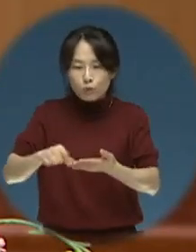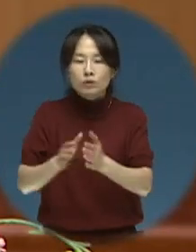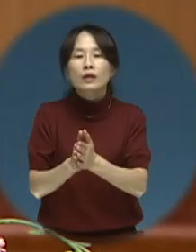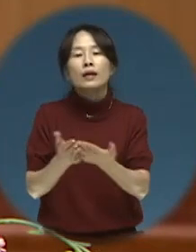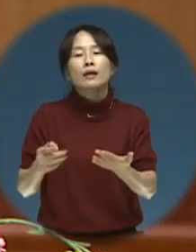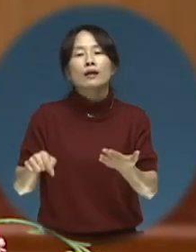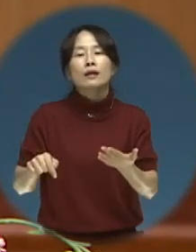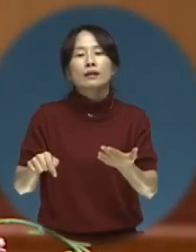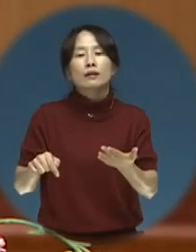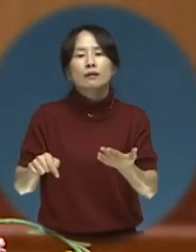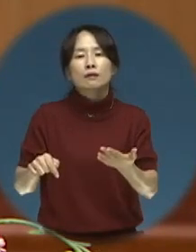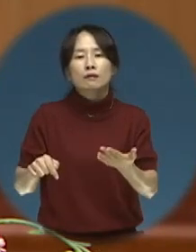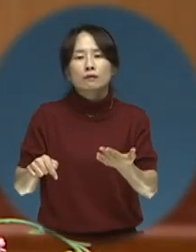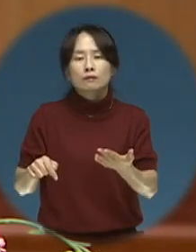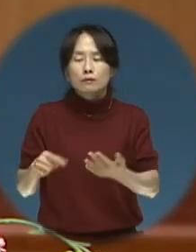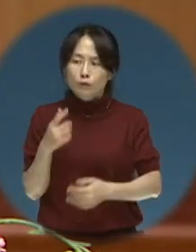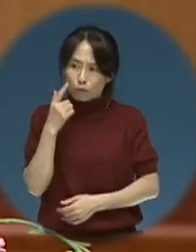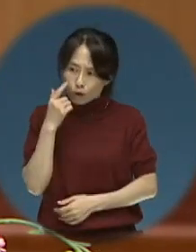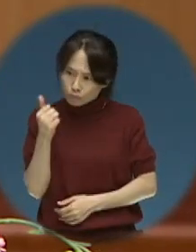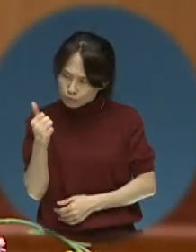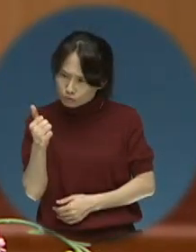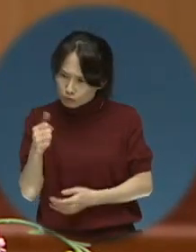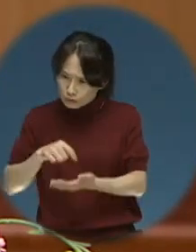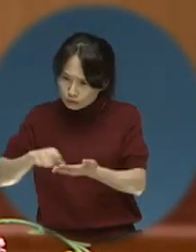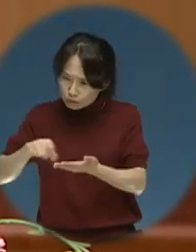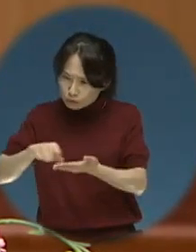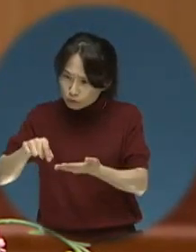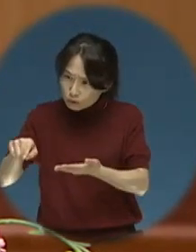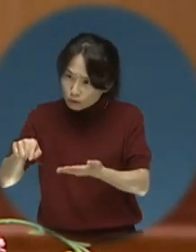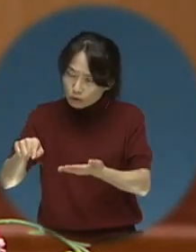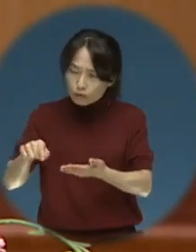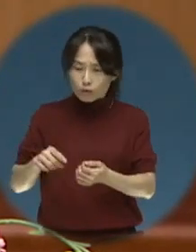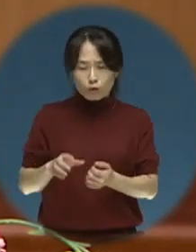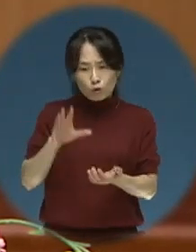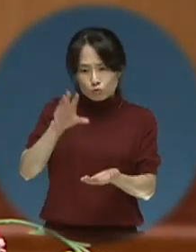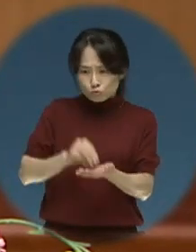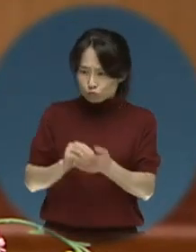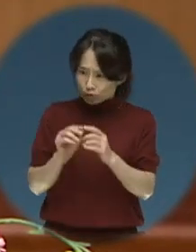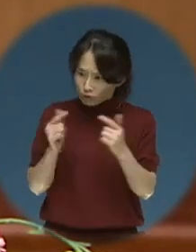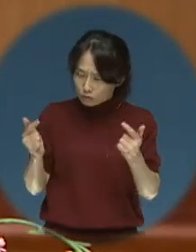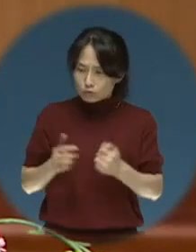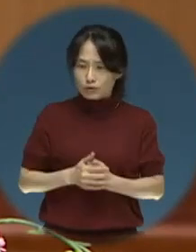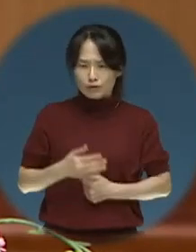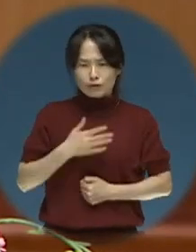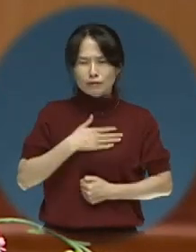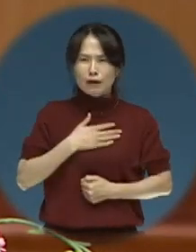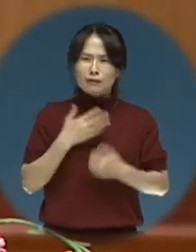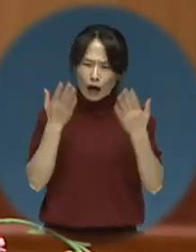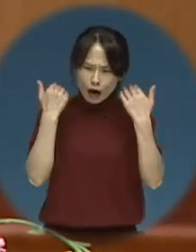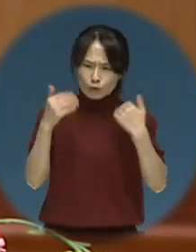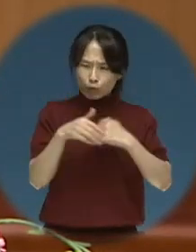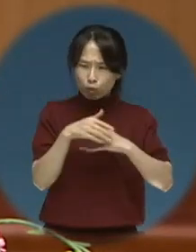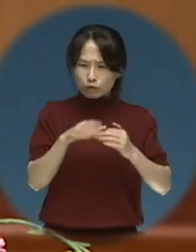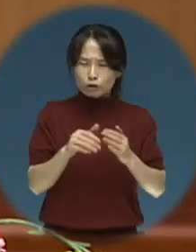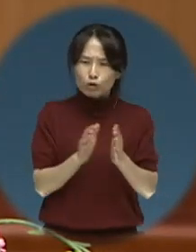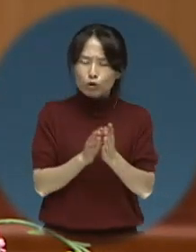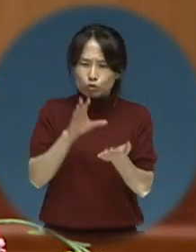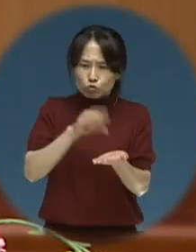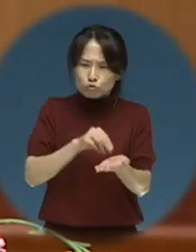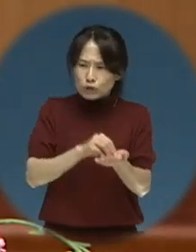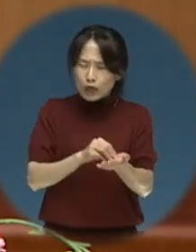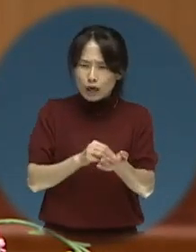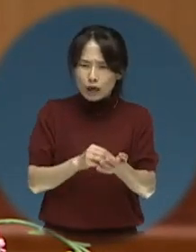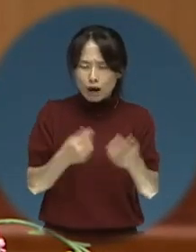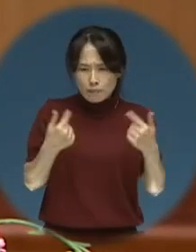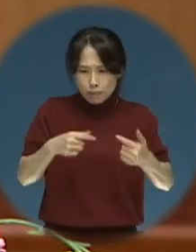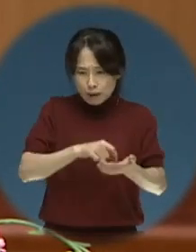근데 어머, 아버지가 일기를 써? 숙제도 없는데. 그때 우리는 일기가 숙제로 내줬어요. 어머, 숙제도